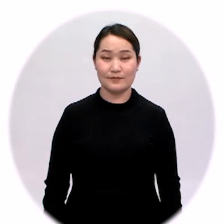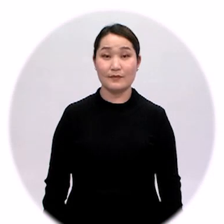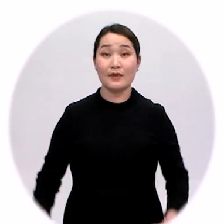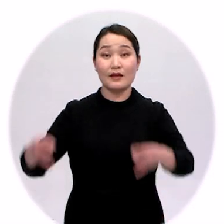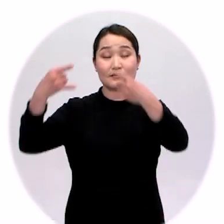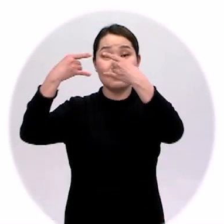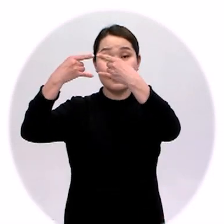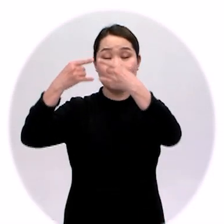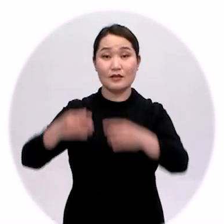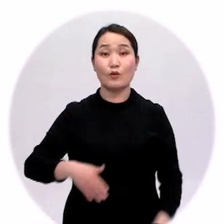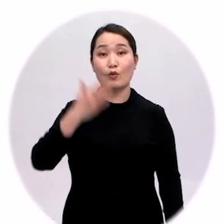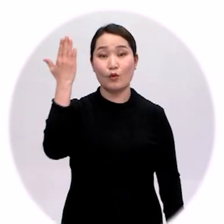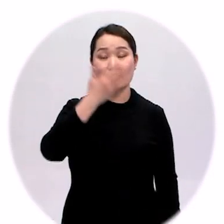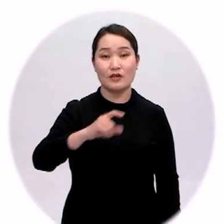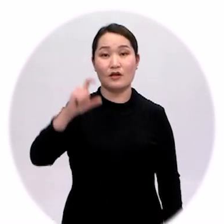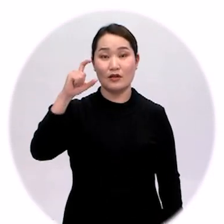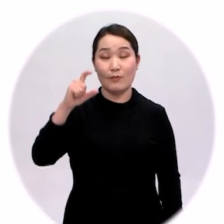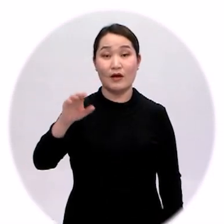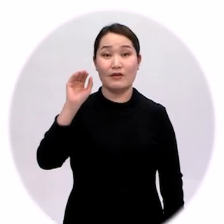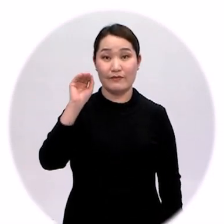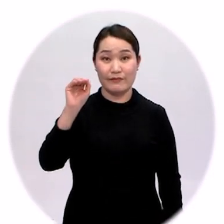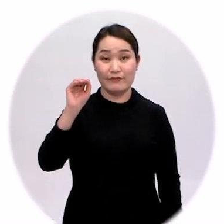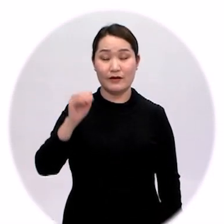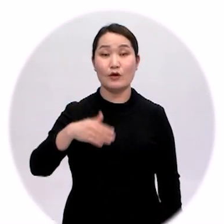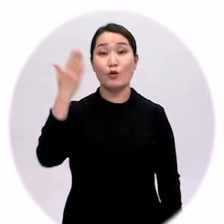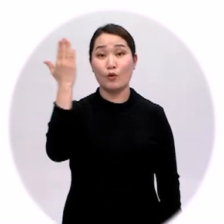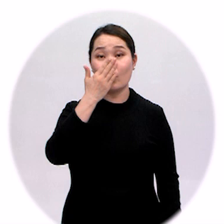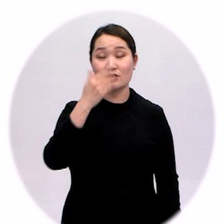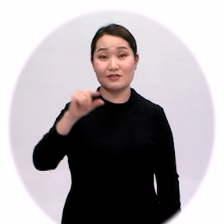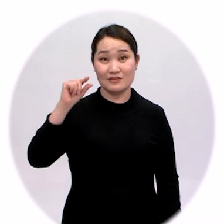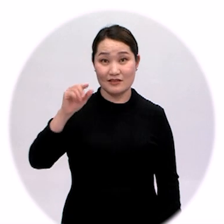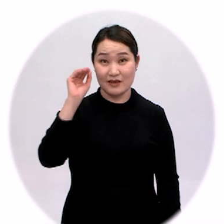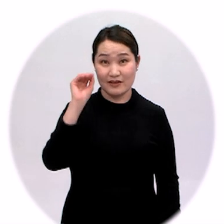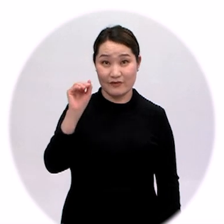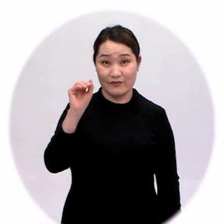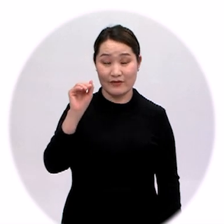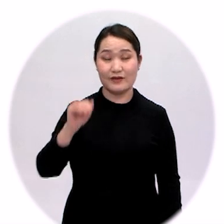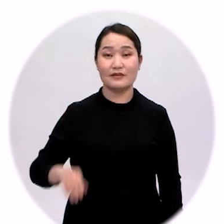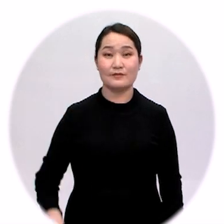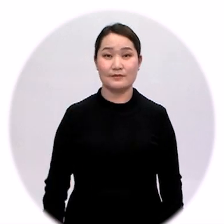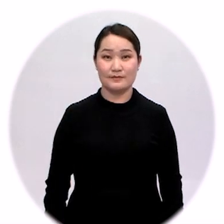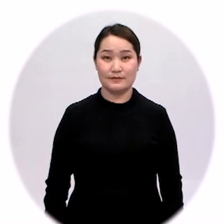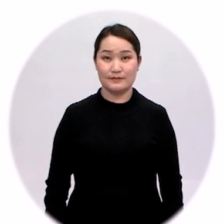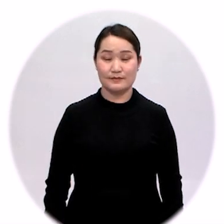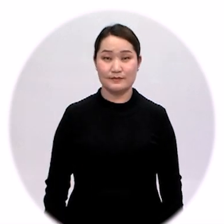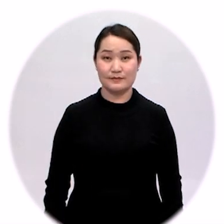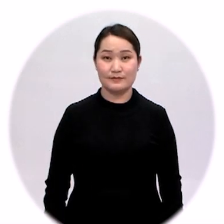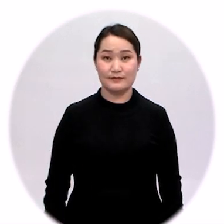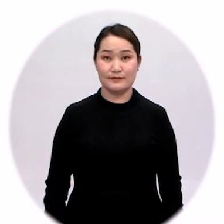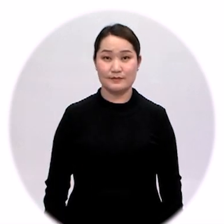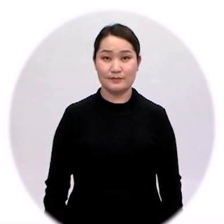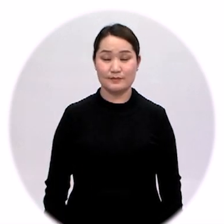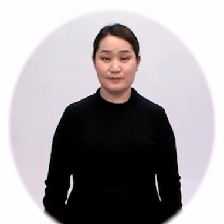Дэлгэцэнд дарамт том F үсэг, дарамт жижиг F үсгийг байрлуулсан